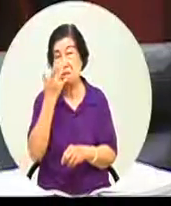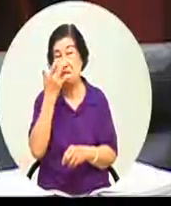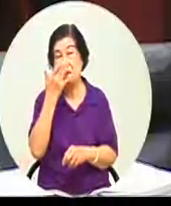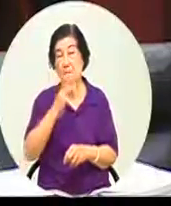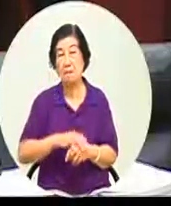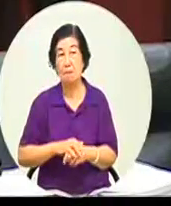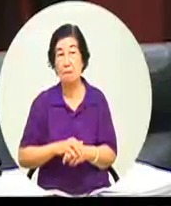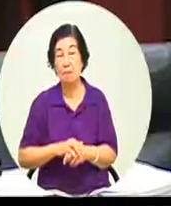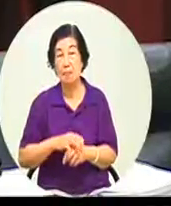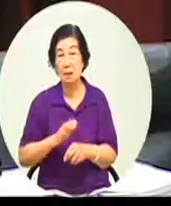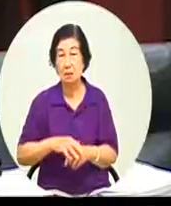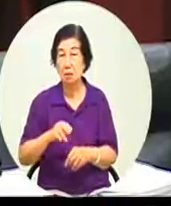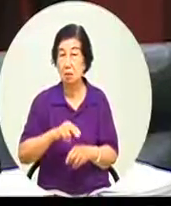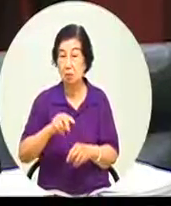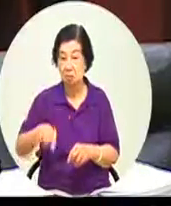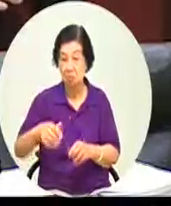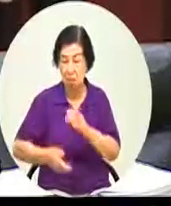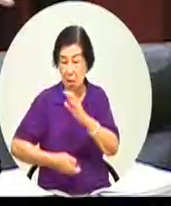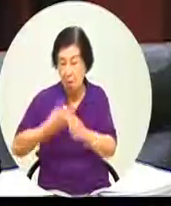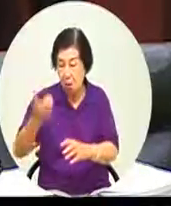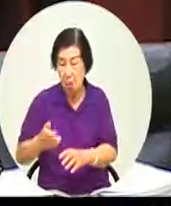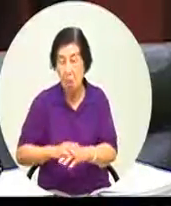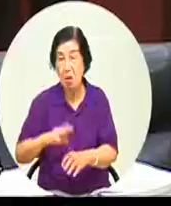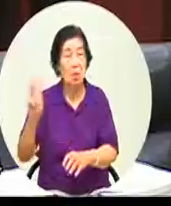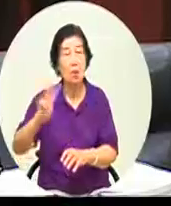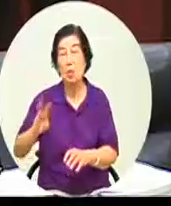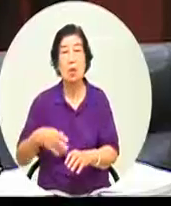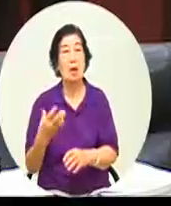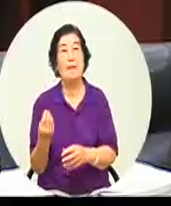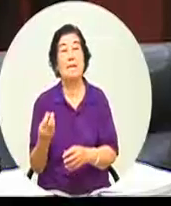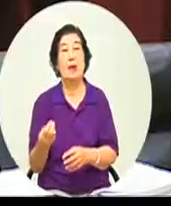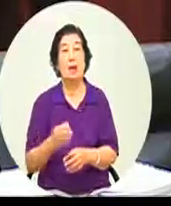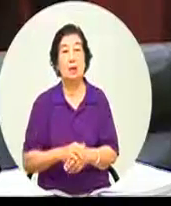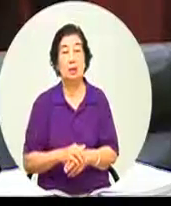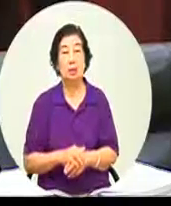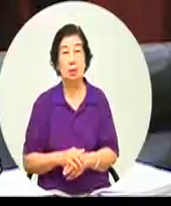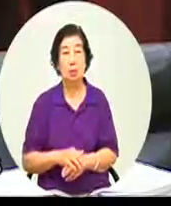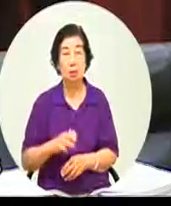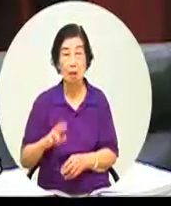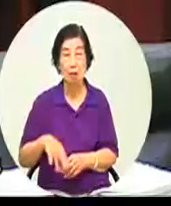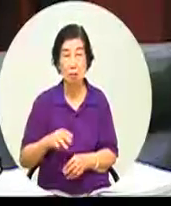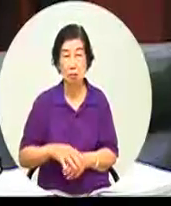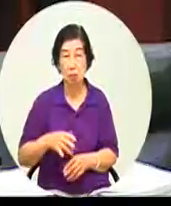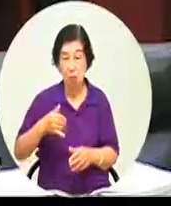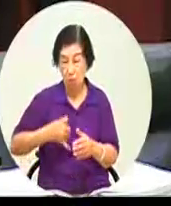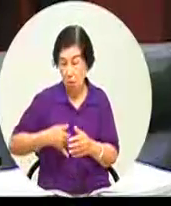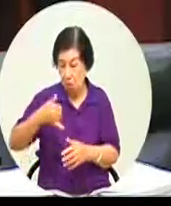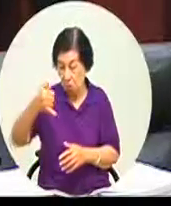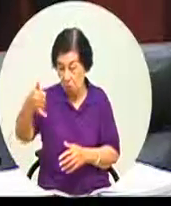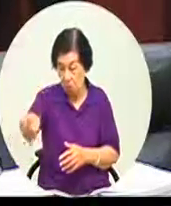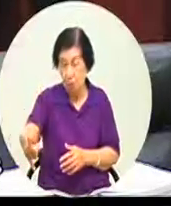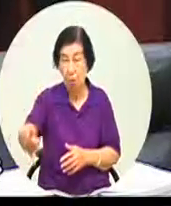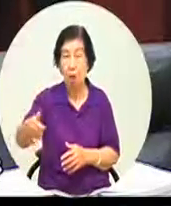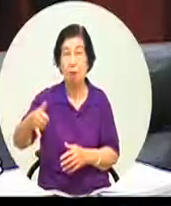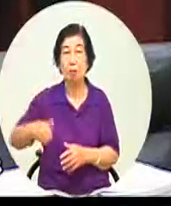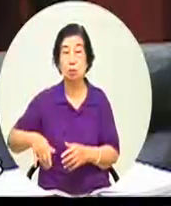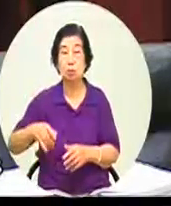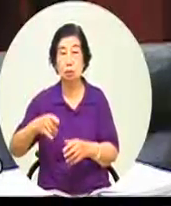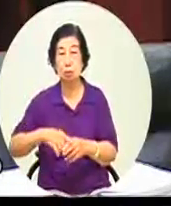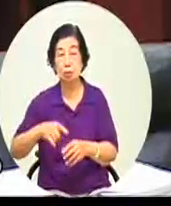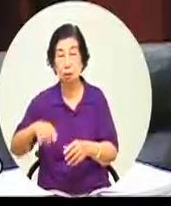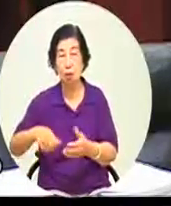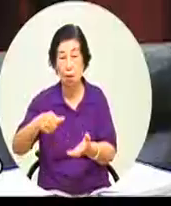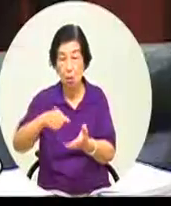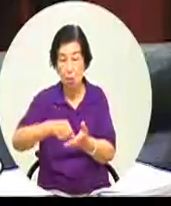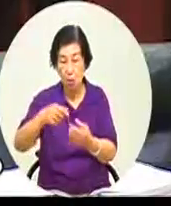基尾山，啊啊，行到堆，行到堆，我伫我园啊中，弄的这真正有够济，有够够清气